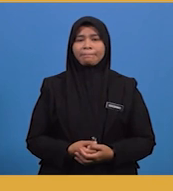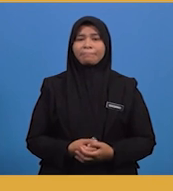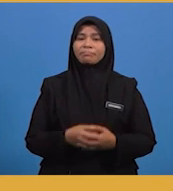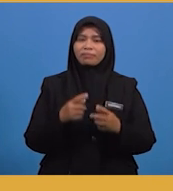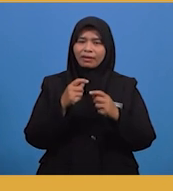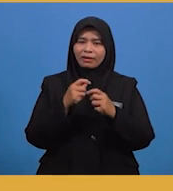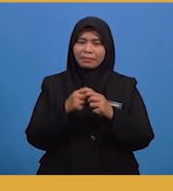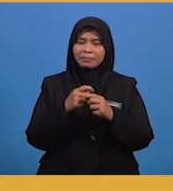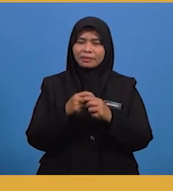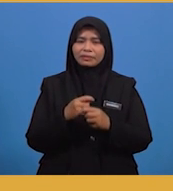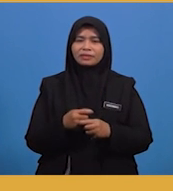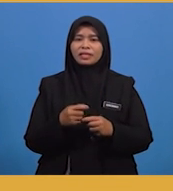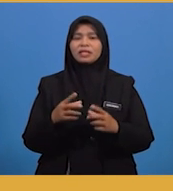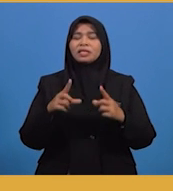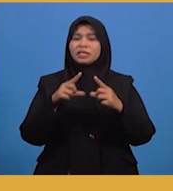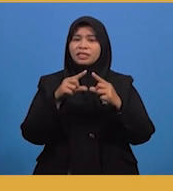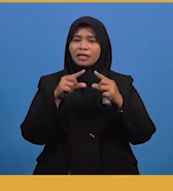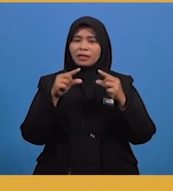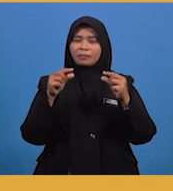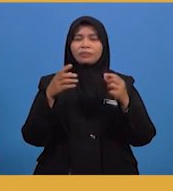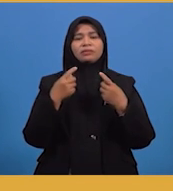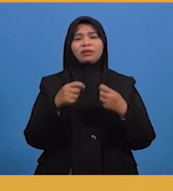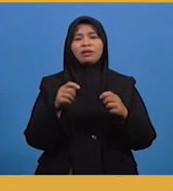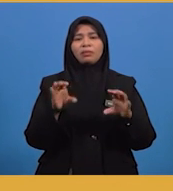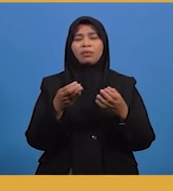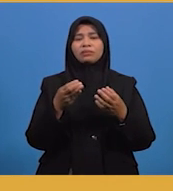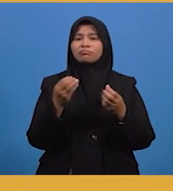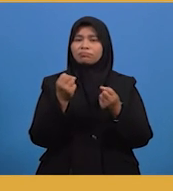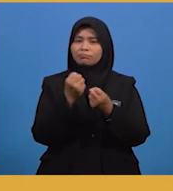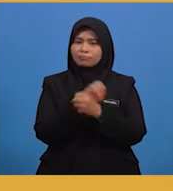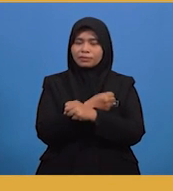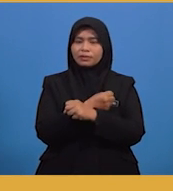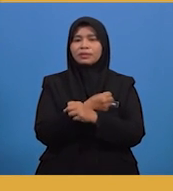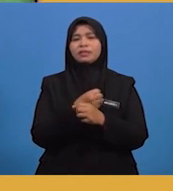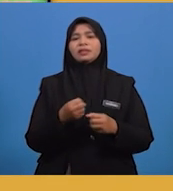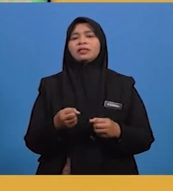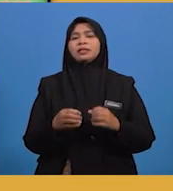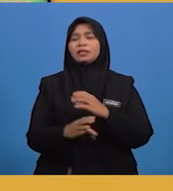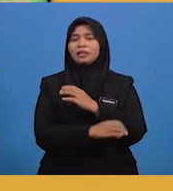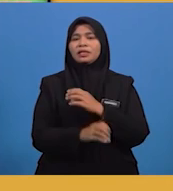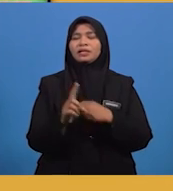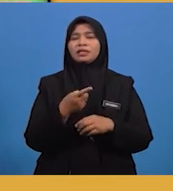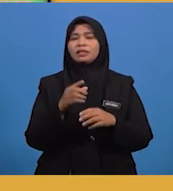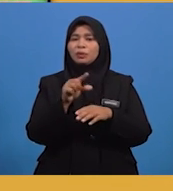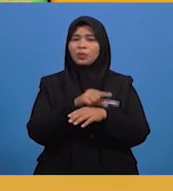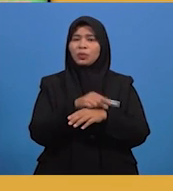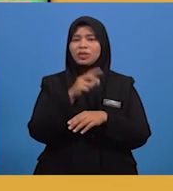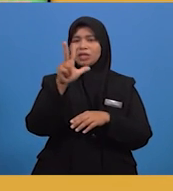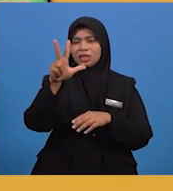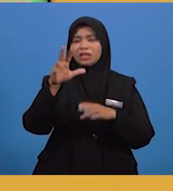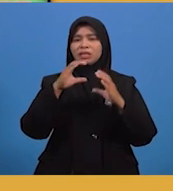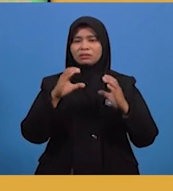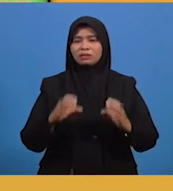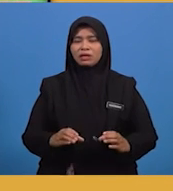Tepat sekali. Jepun telah membuat serangan ke atas negara kita melalui 3 cara,